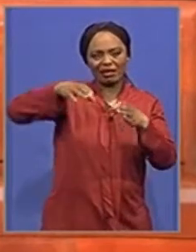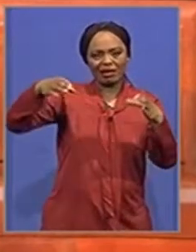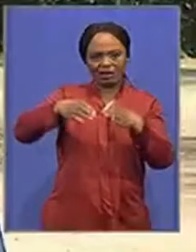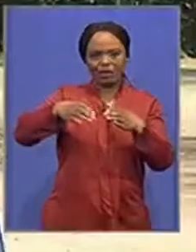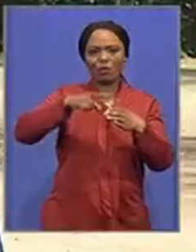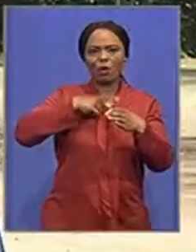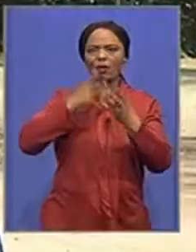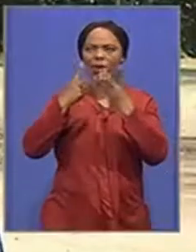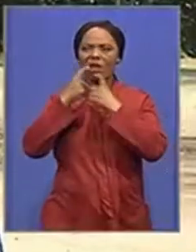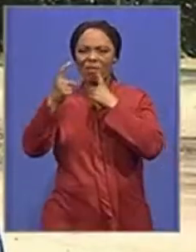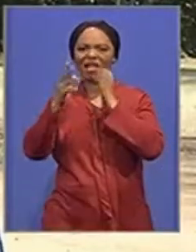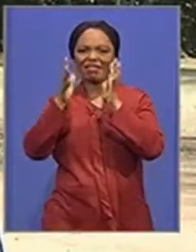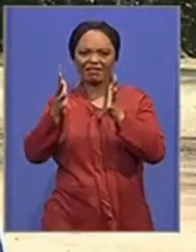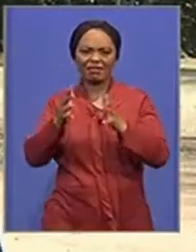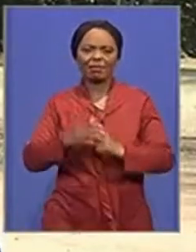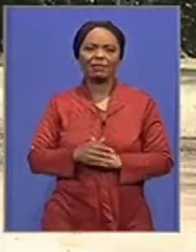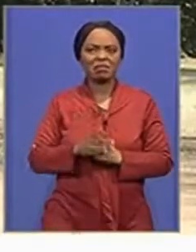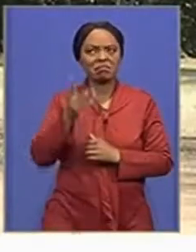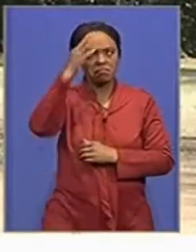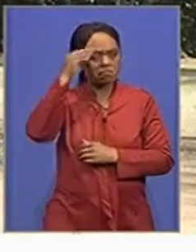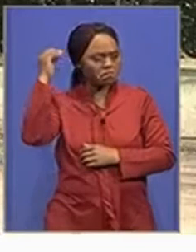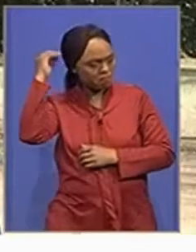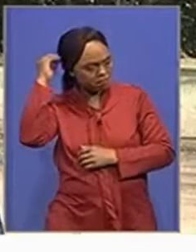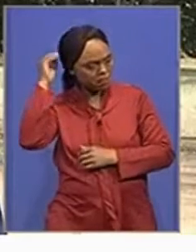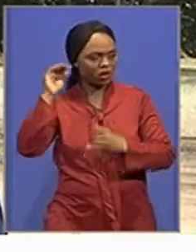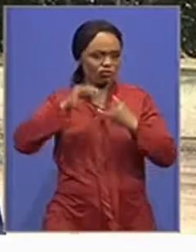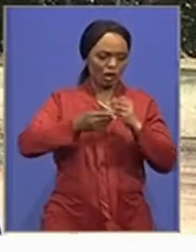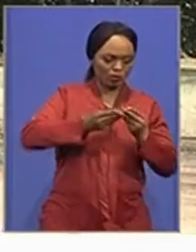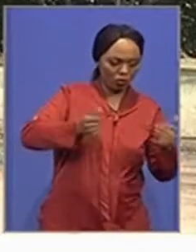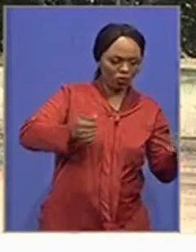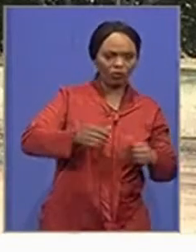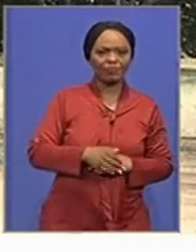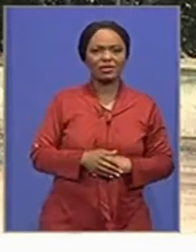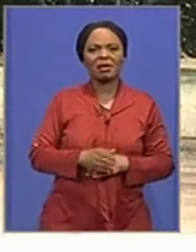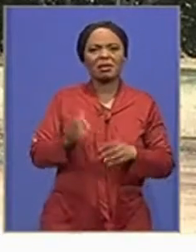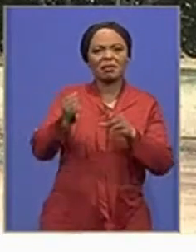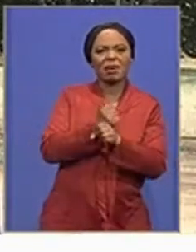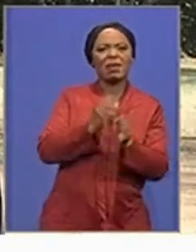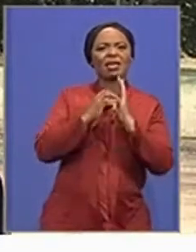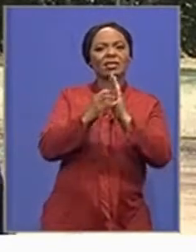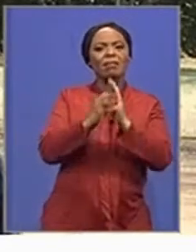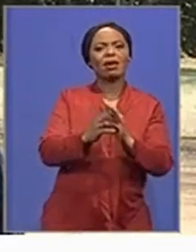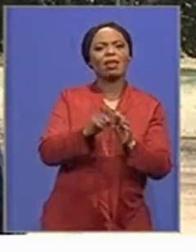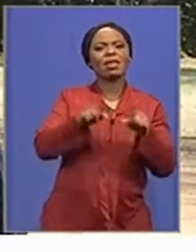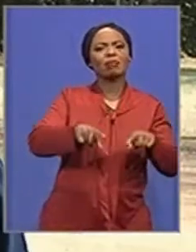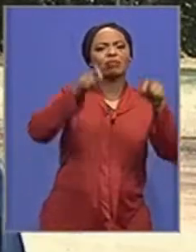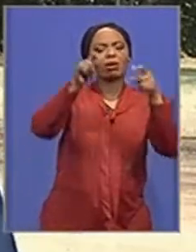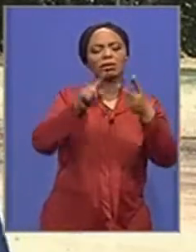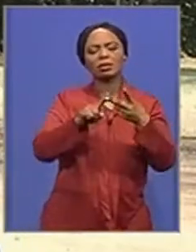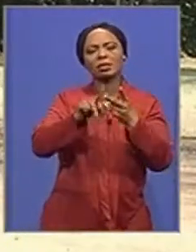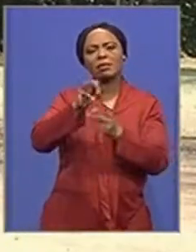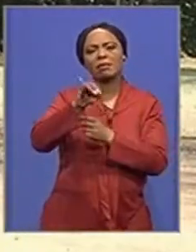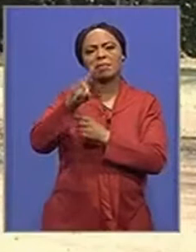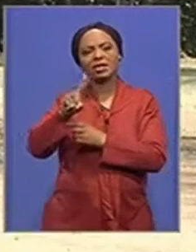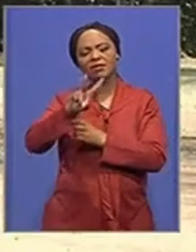pele mo re busang teng re ka etsa mohlala jwalo ka Mid Valley re etsa mohlala jwalo ka Cape Town mo ke wa